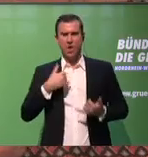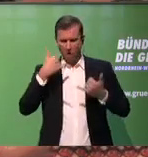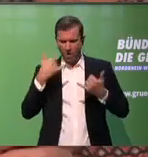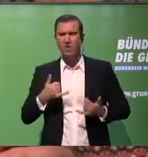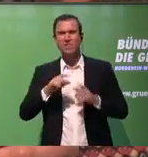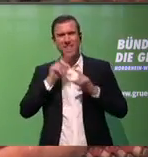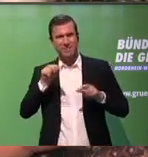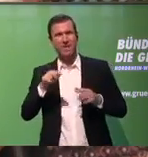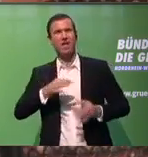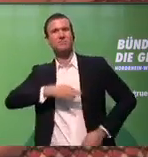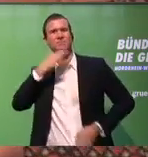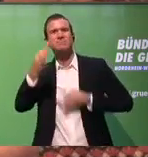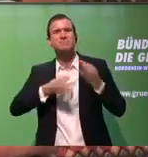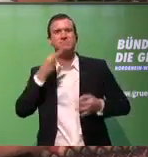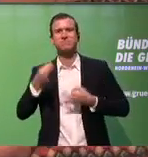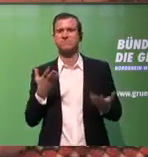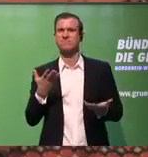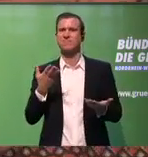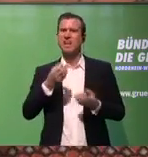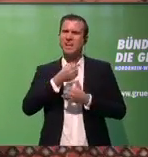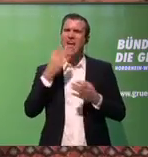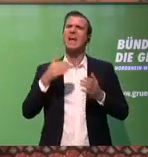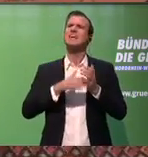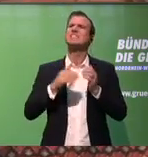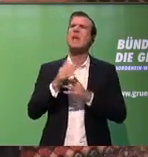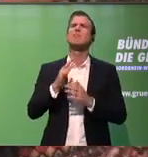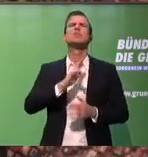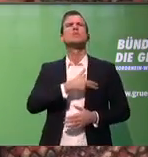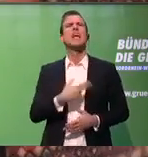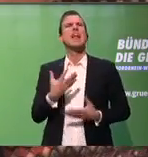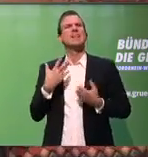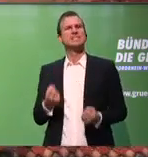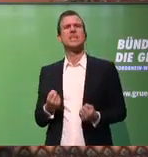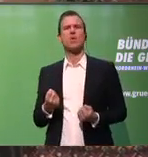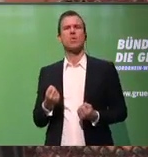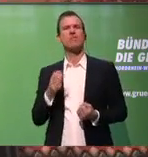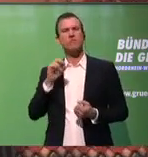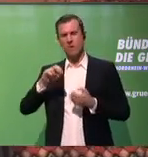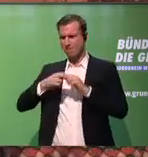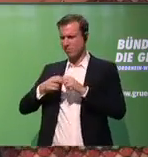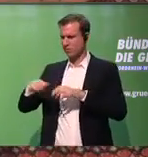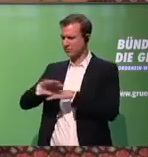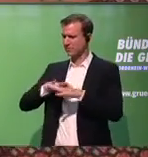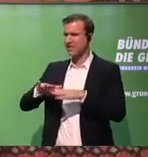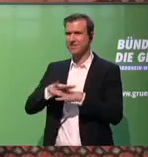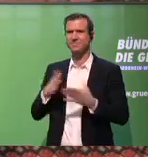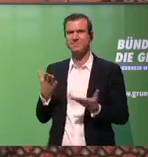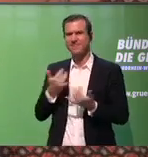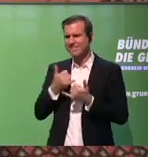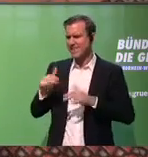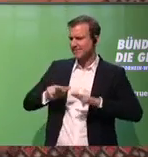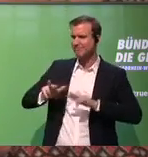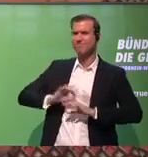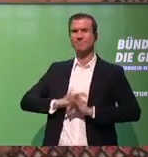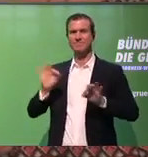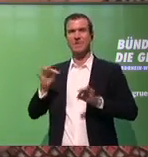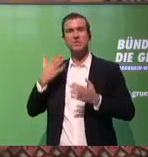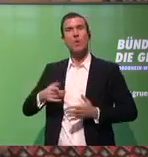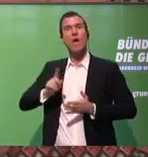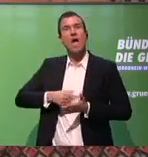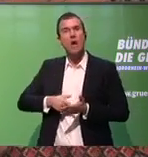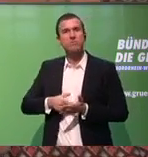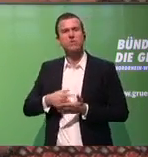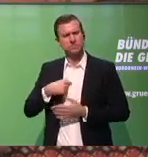reden, ja, die Systeme der sozialen Sicherung in Brüssel zu organisieren, über diese Herausforderung bin ich mir